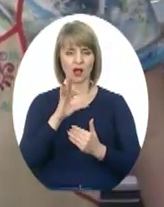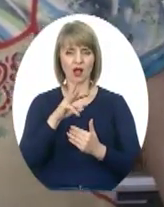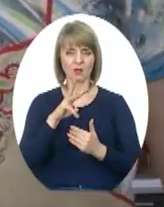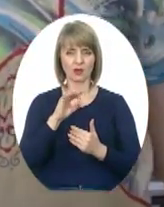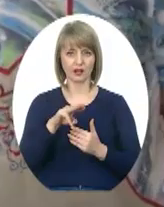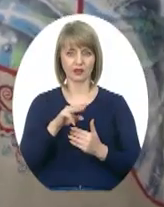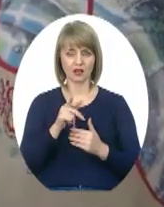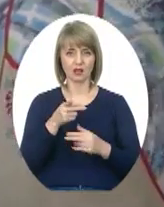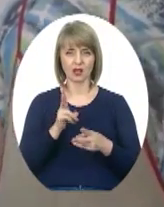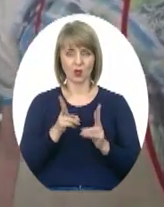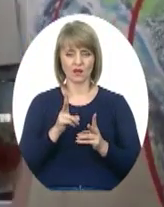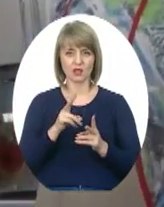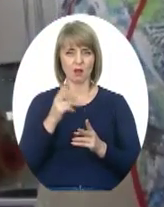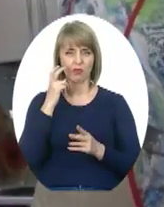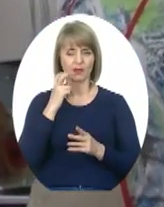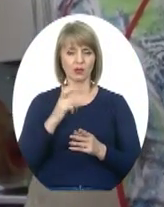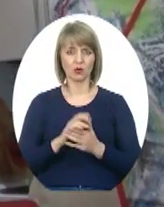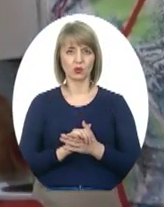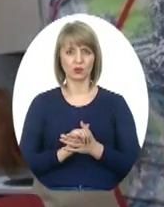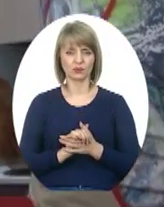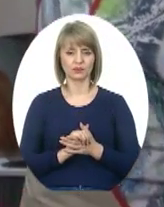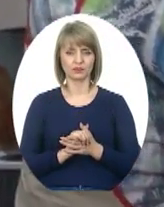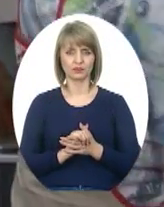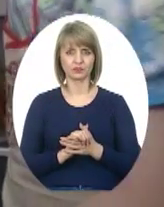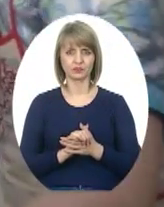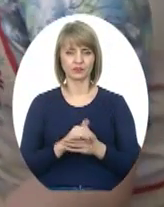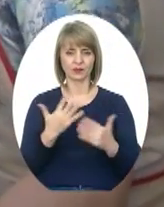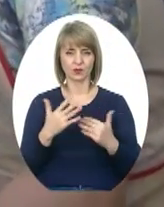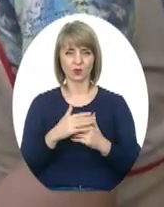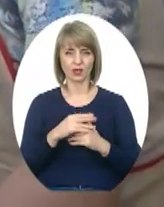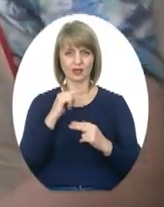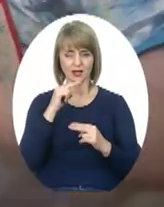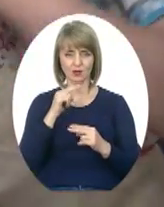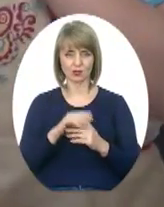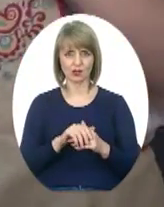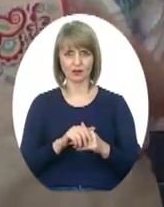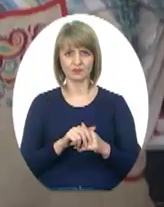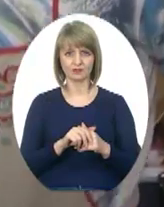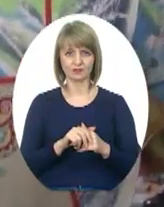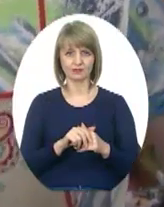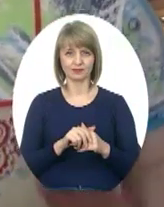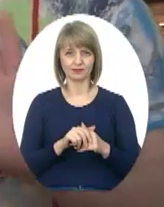пока омлет готовится, помидорки. Помоги мне. Угу. Руки, осторожно.